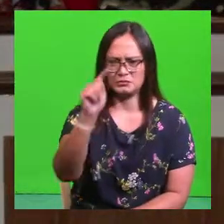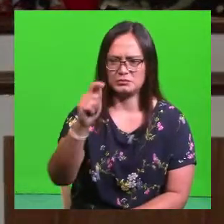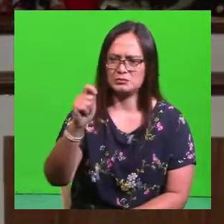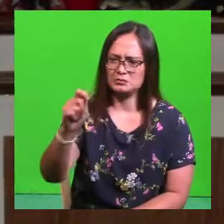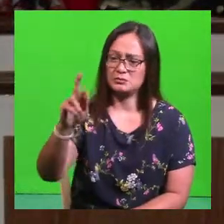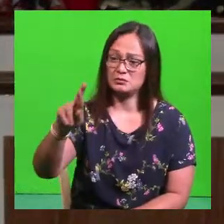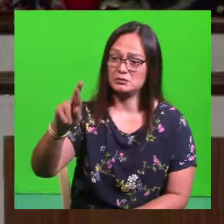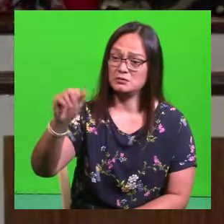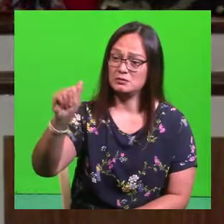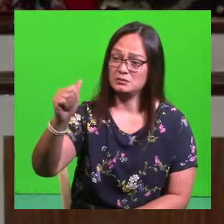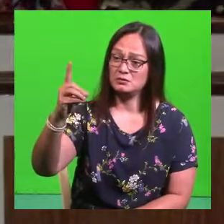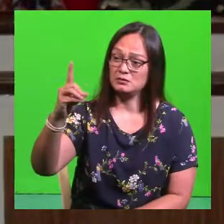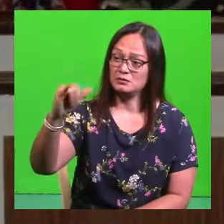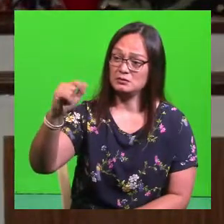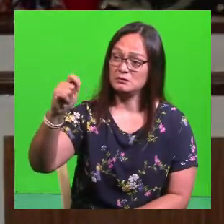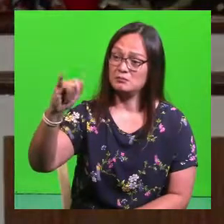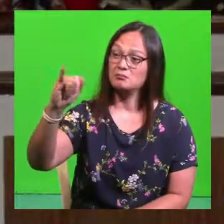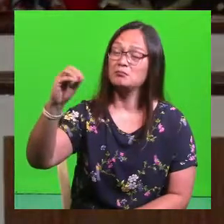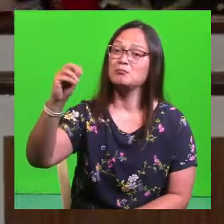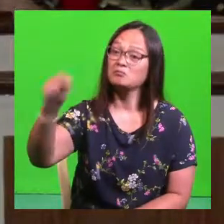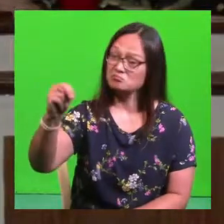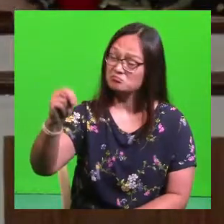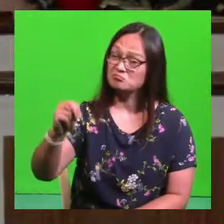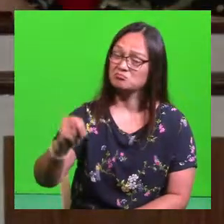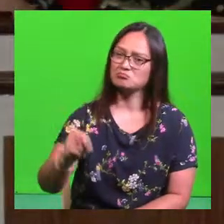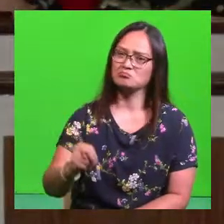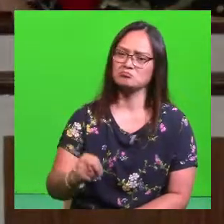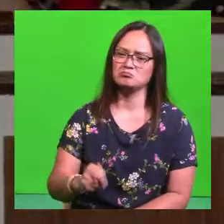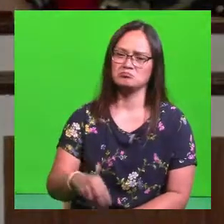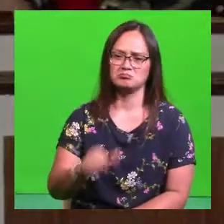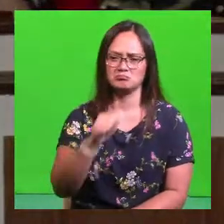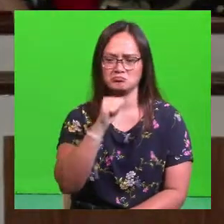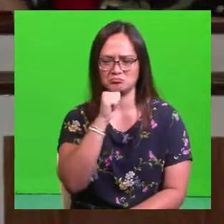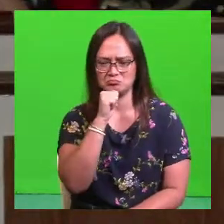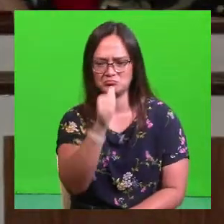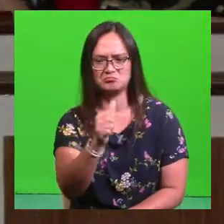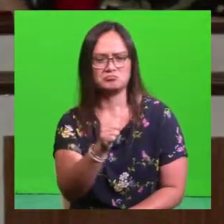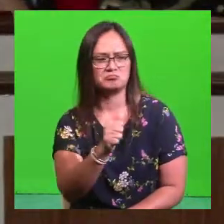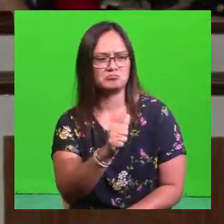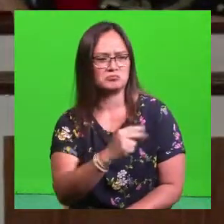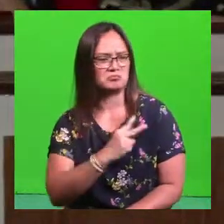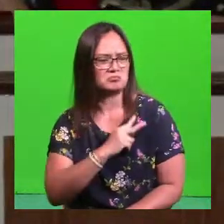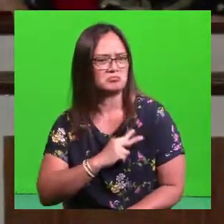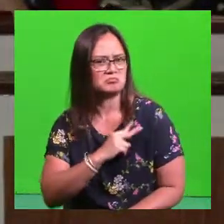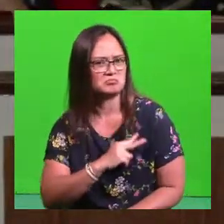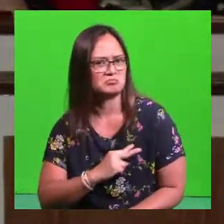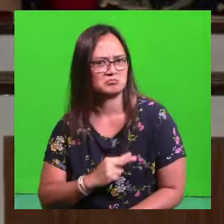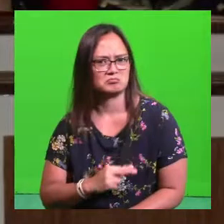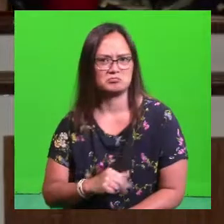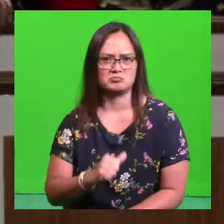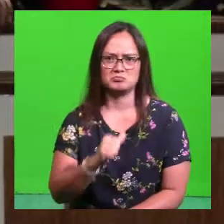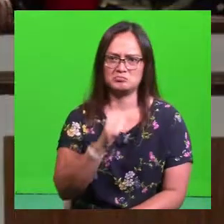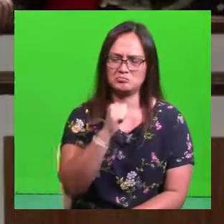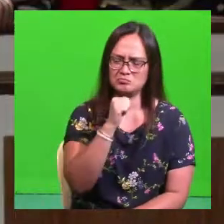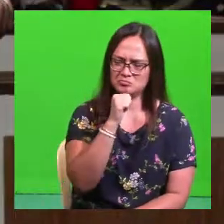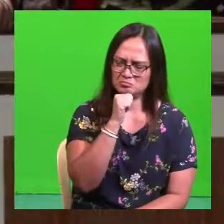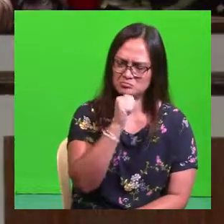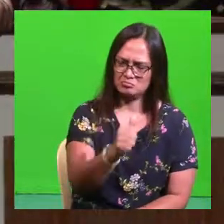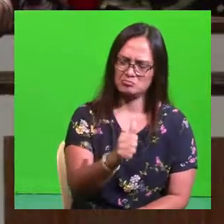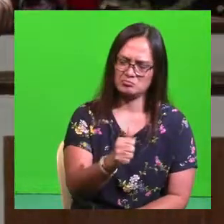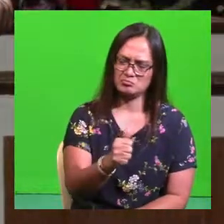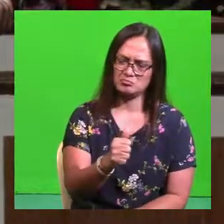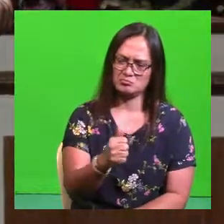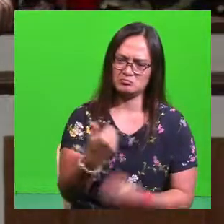Upang tayo ay magkaroon ng kaugalian. Okay? Upang tayo ay magkaroon ng palabas. No.